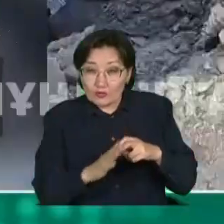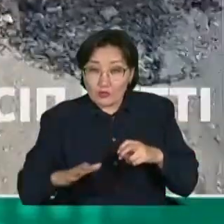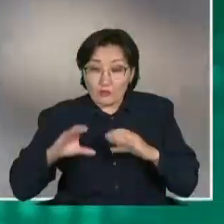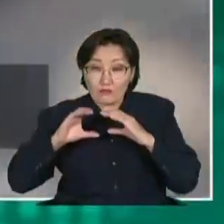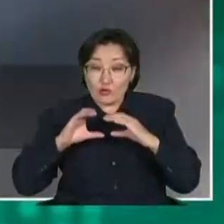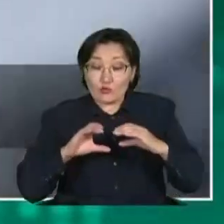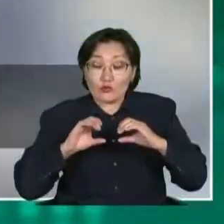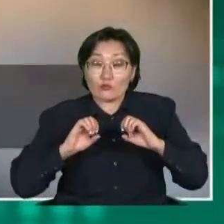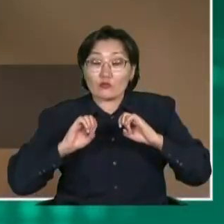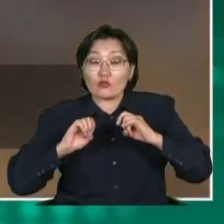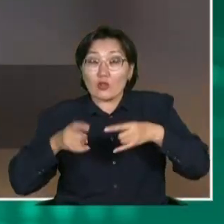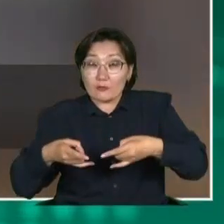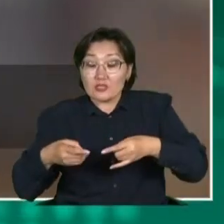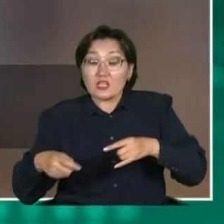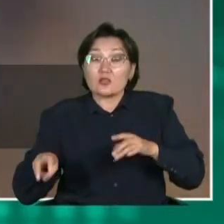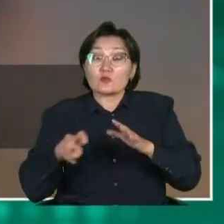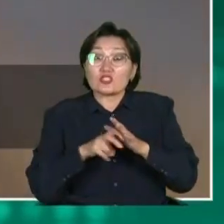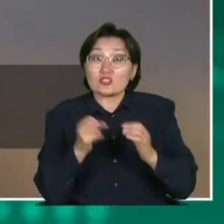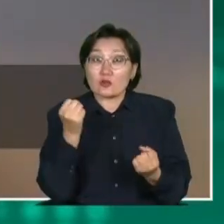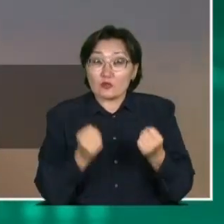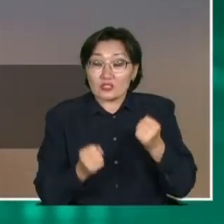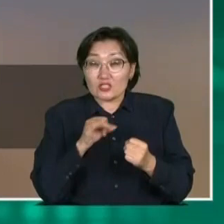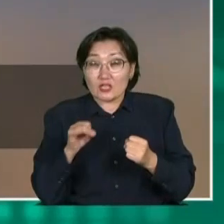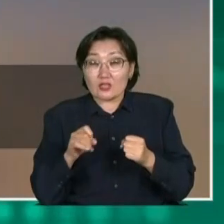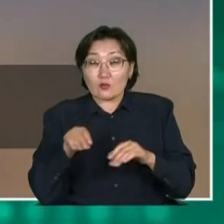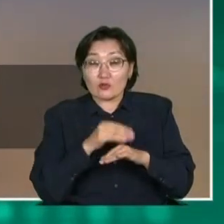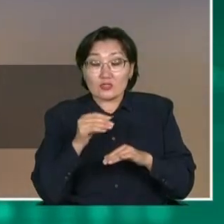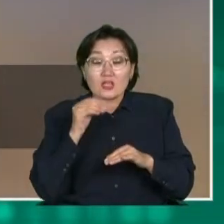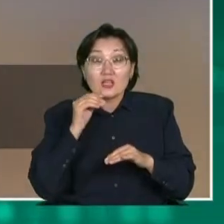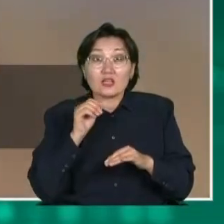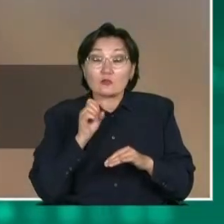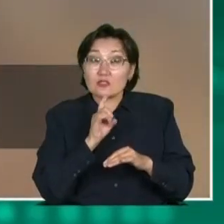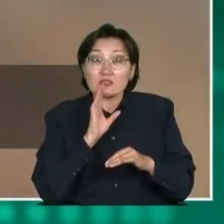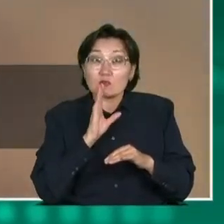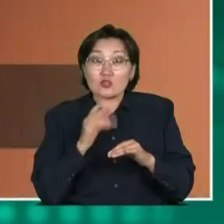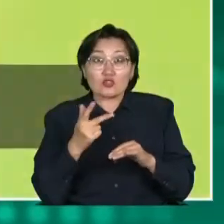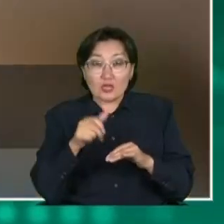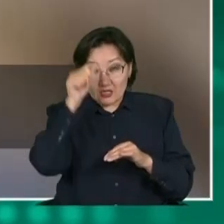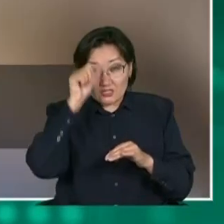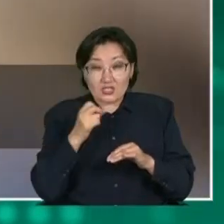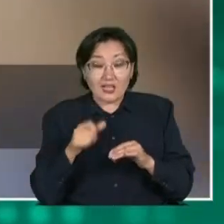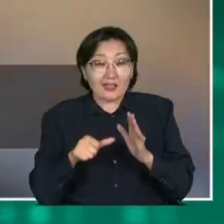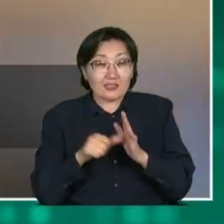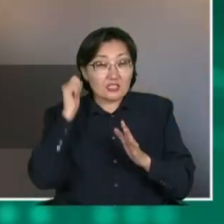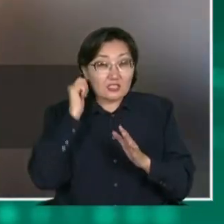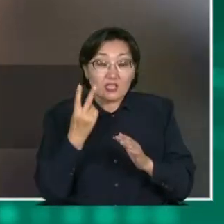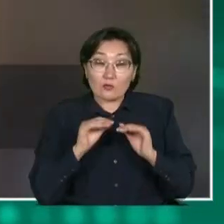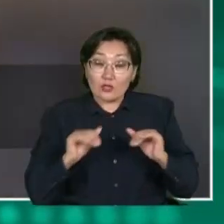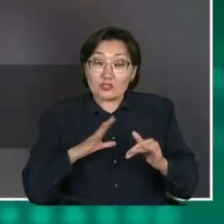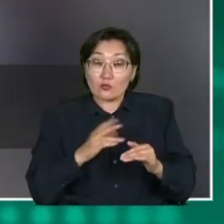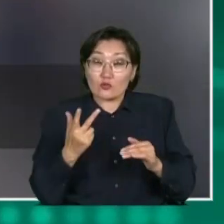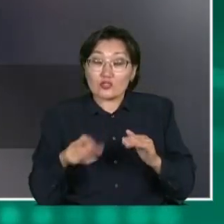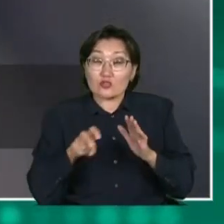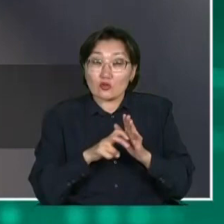кетті. Темір тұлпар ішінде жүргізуші мен оның жұбайынан бөлек 3 айлық және 6 жастағы 2 бала болған. Жарақат алған 3